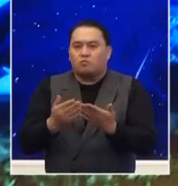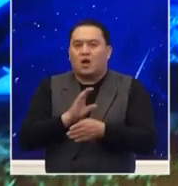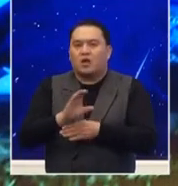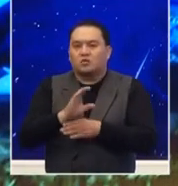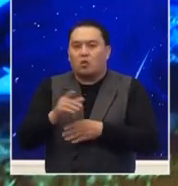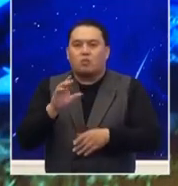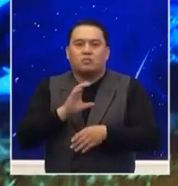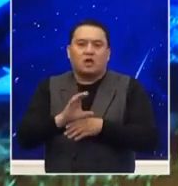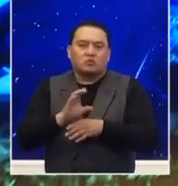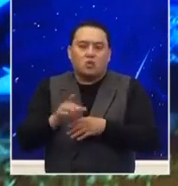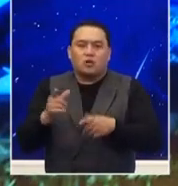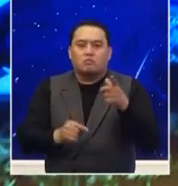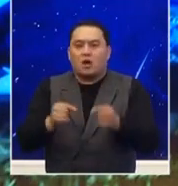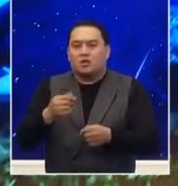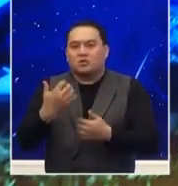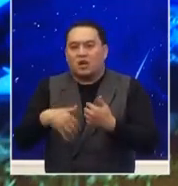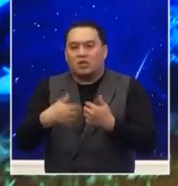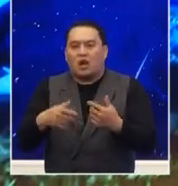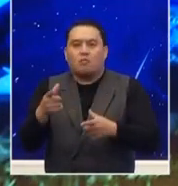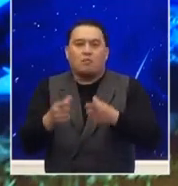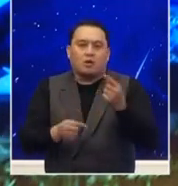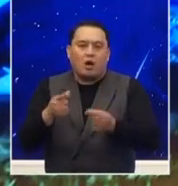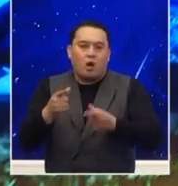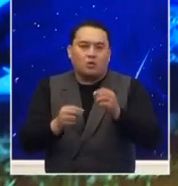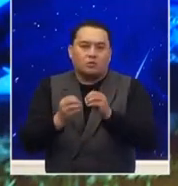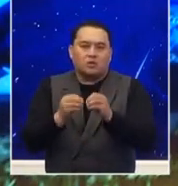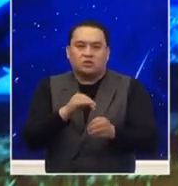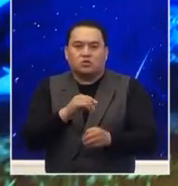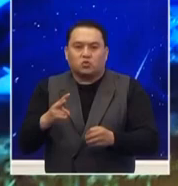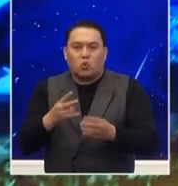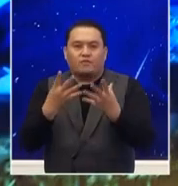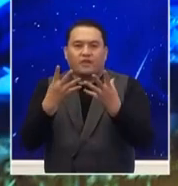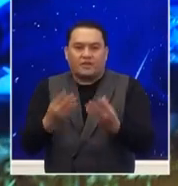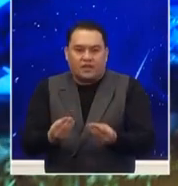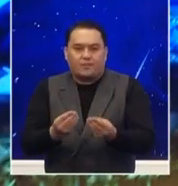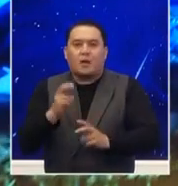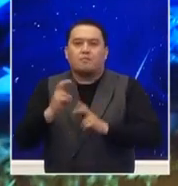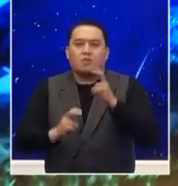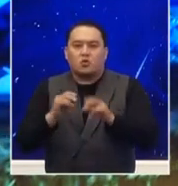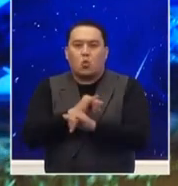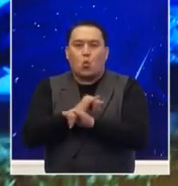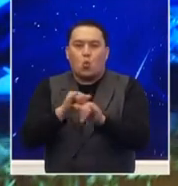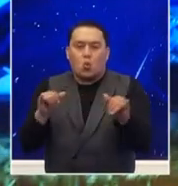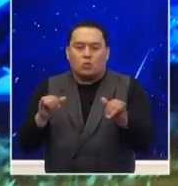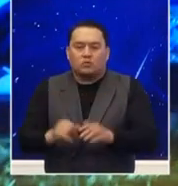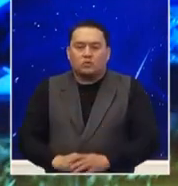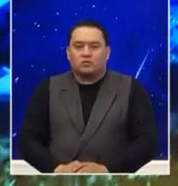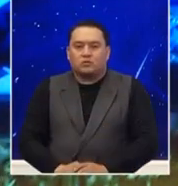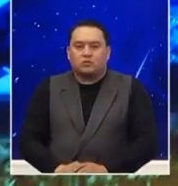производством молока. Сейчас средний объем получаемого молока превышает 10 тонн в день. Однако предприятие намерено увеличить это